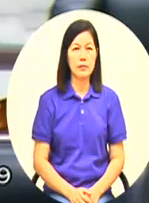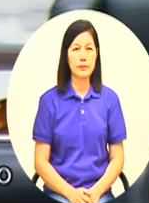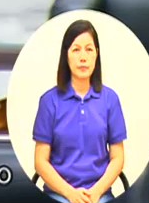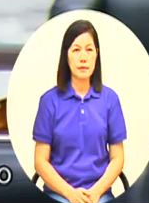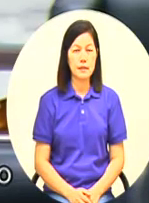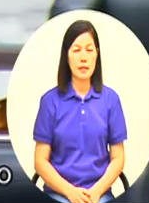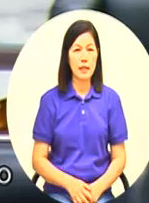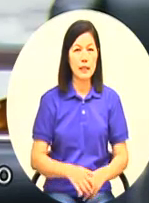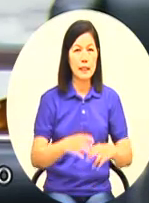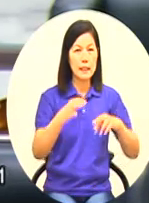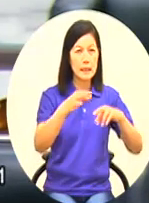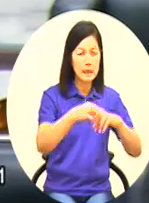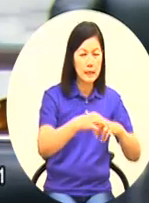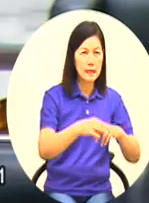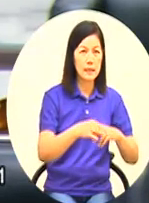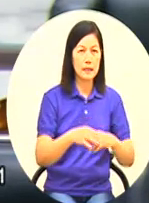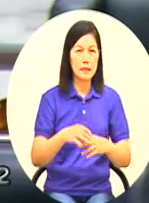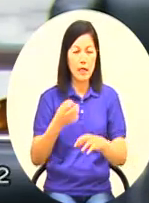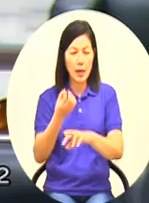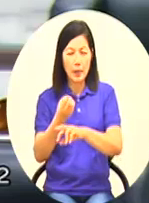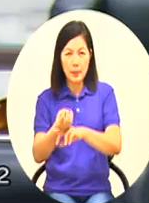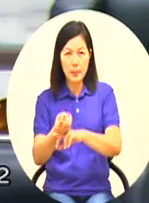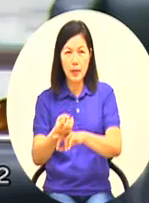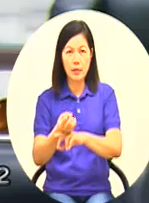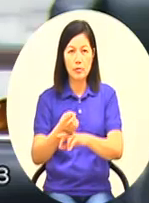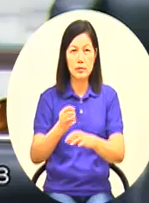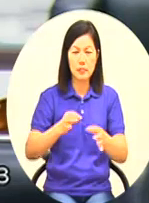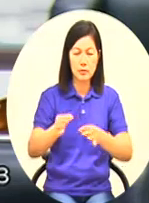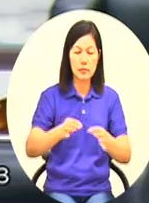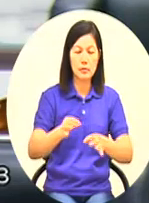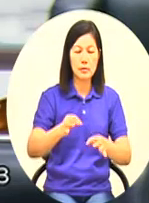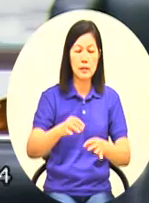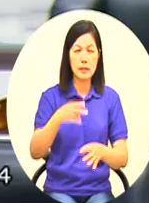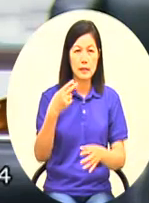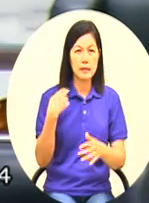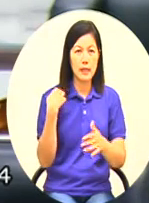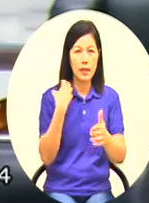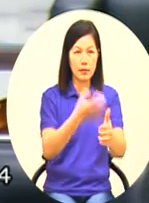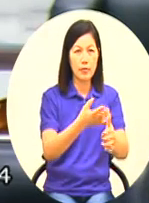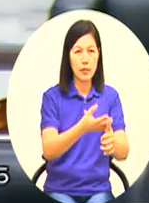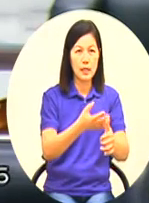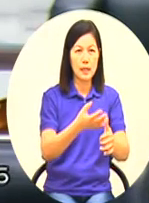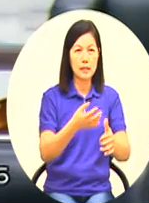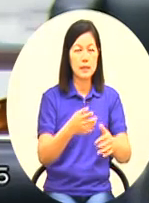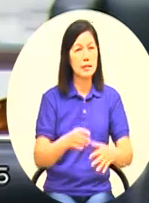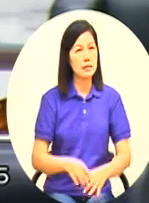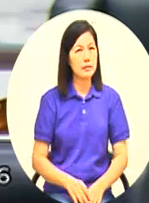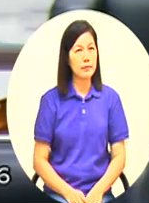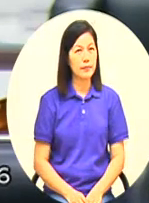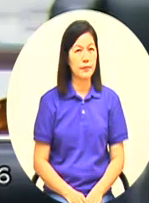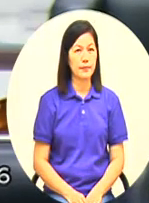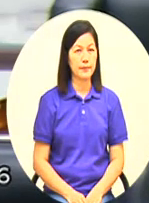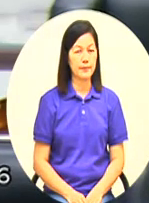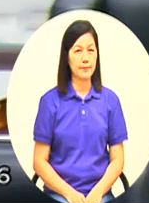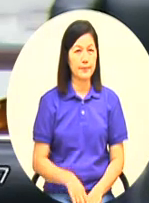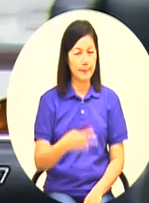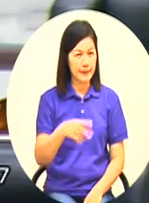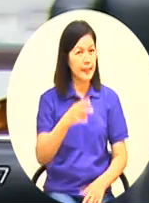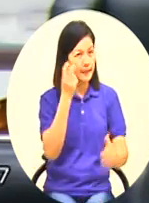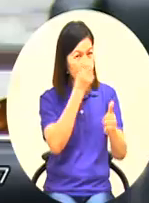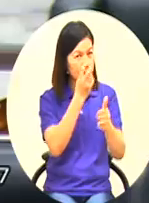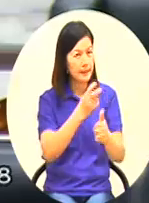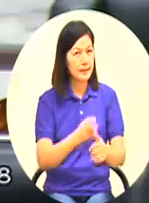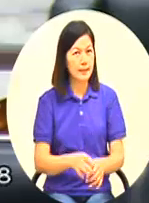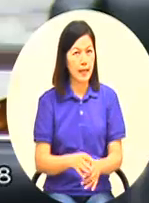是中古机车业，还有脱售旧货之处哦，进行了清查，那结果